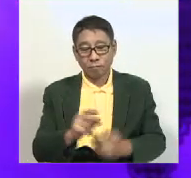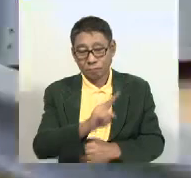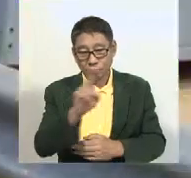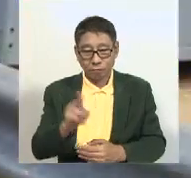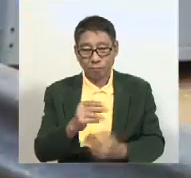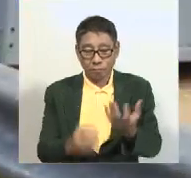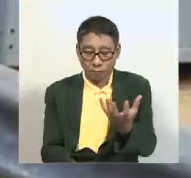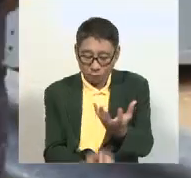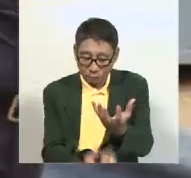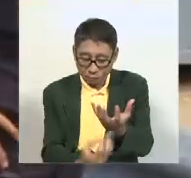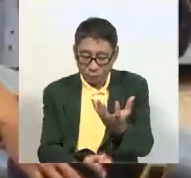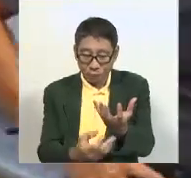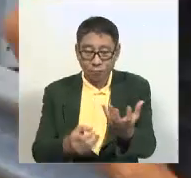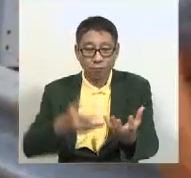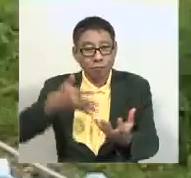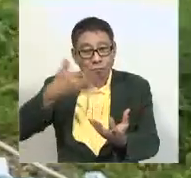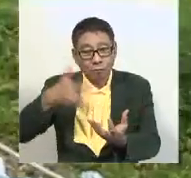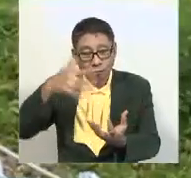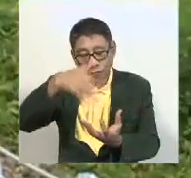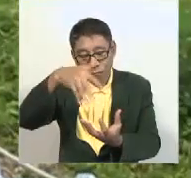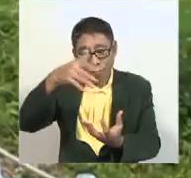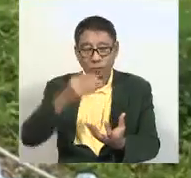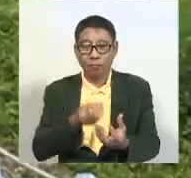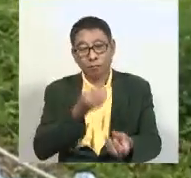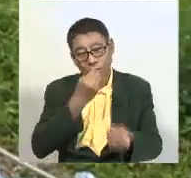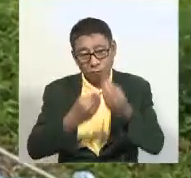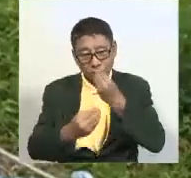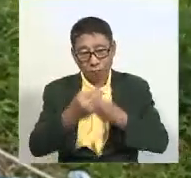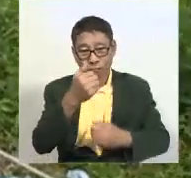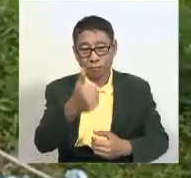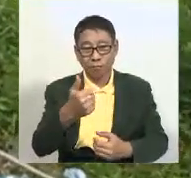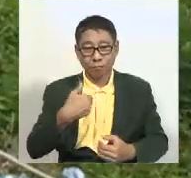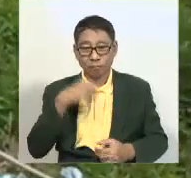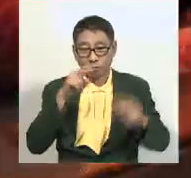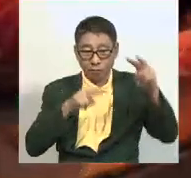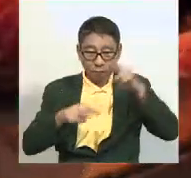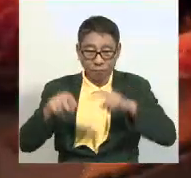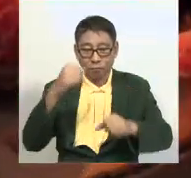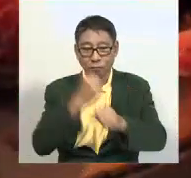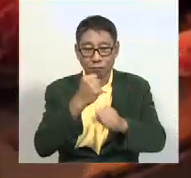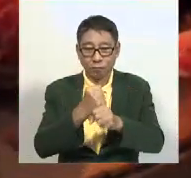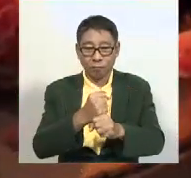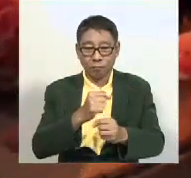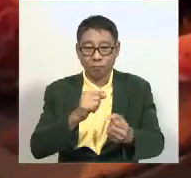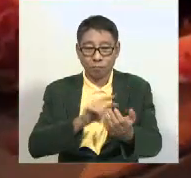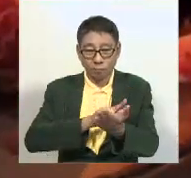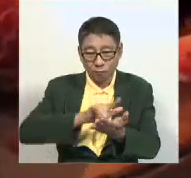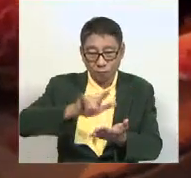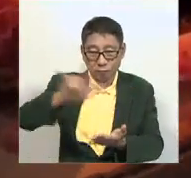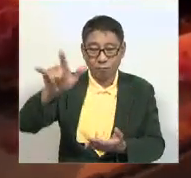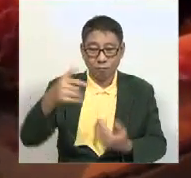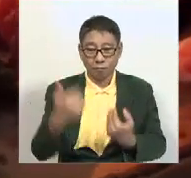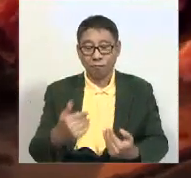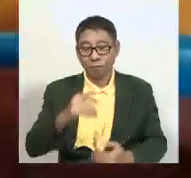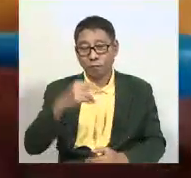ารที่ต้มสุกก่อนที่จะไปให้สุกรได้กินหากไปดูงานหรือว่าทำงานที่ฟาร์มในประเทศที่มีเรื่องของโร